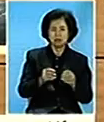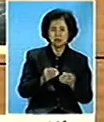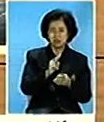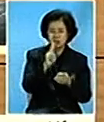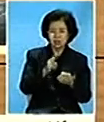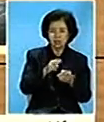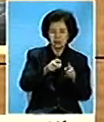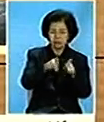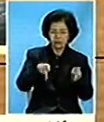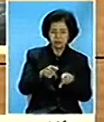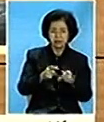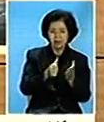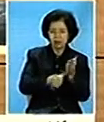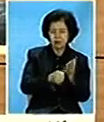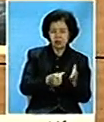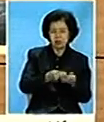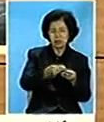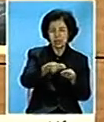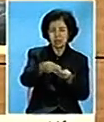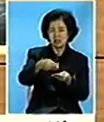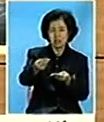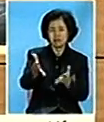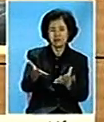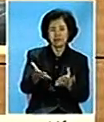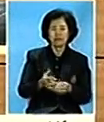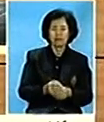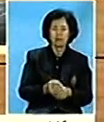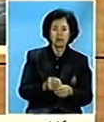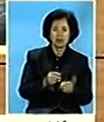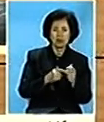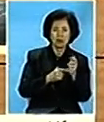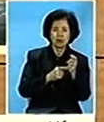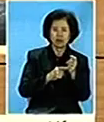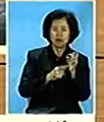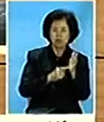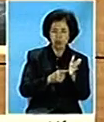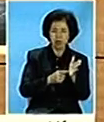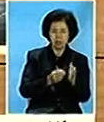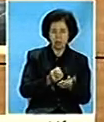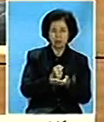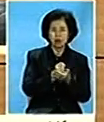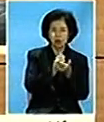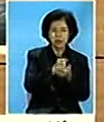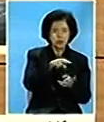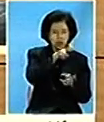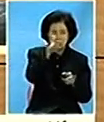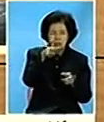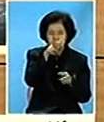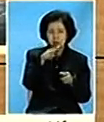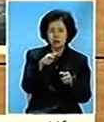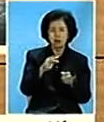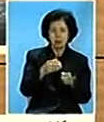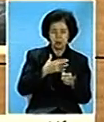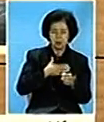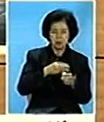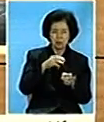ที่โดยไม่มีการเสียภาษีกันเลยผมขอยกตัวอย่างครับถ้าหากมีโอกาสเป็นไปได้ไปช่วยสำรวจเดี๋ยวนะครับผมเคยตั้งข้อหารือในที่